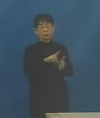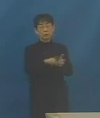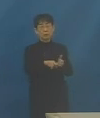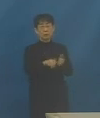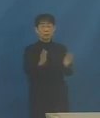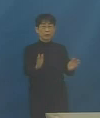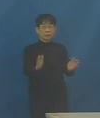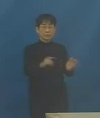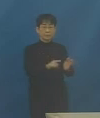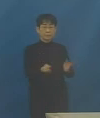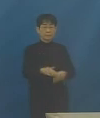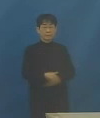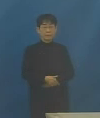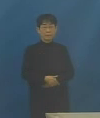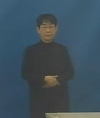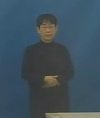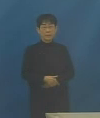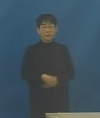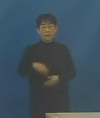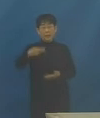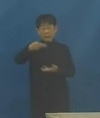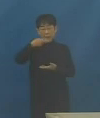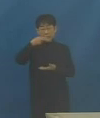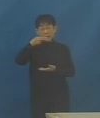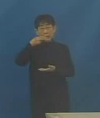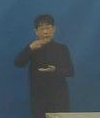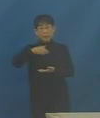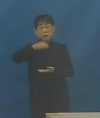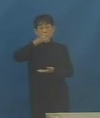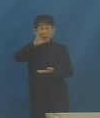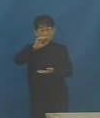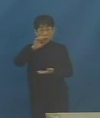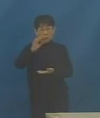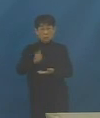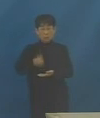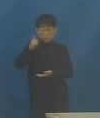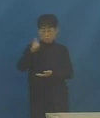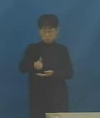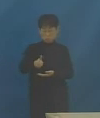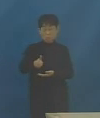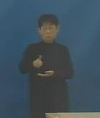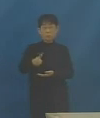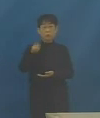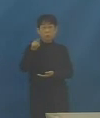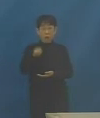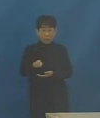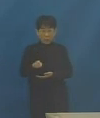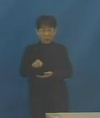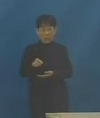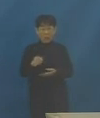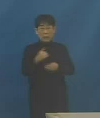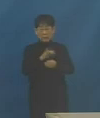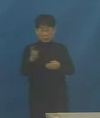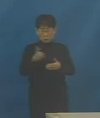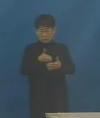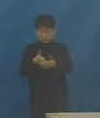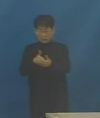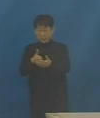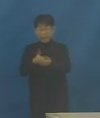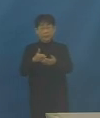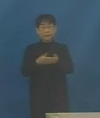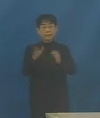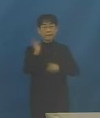今飲食など自体があの禁止されるものでも制限されるものでも私もないと思います